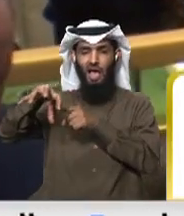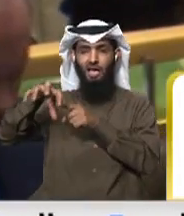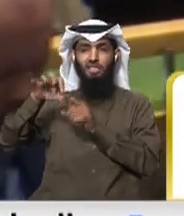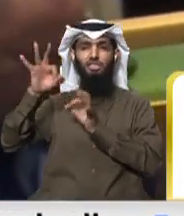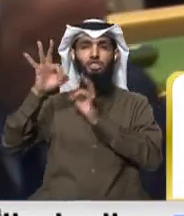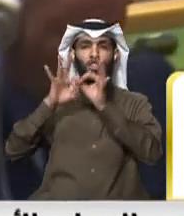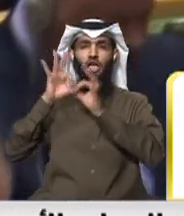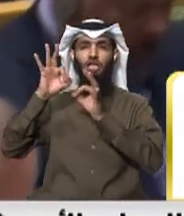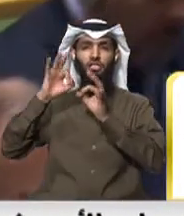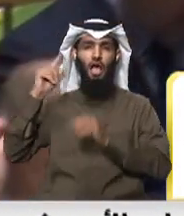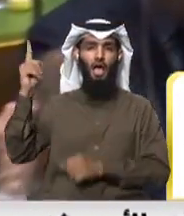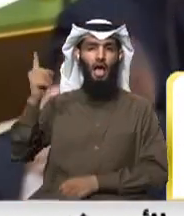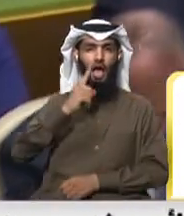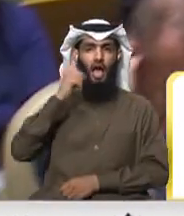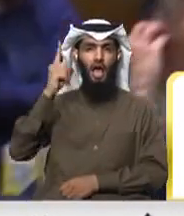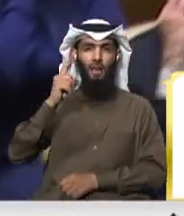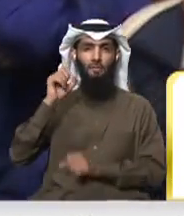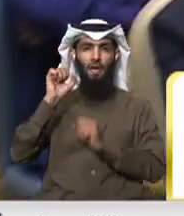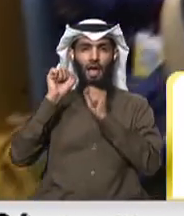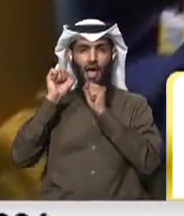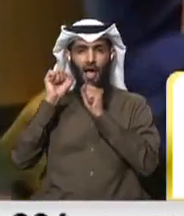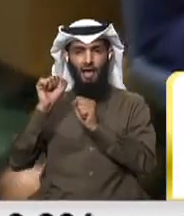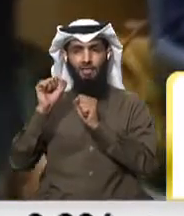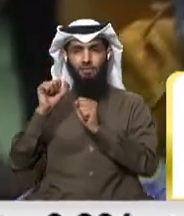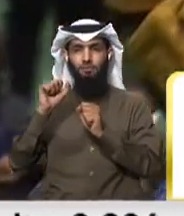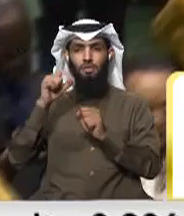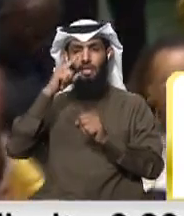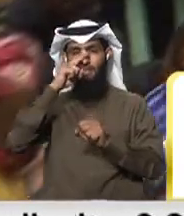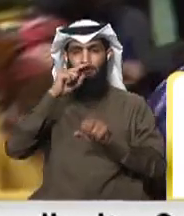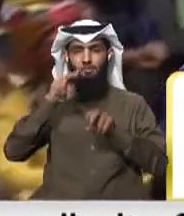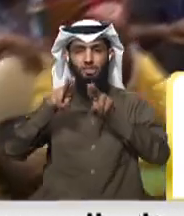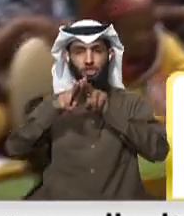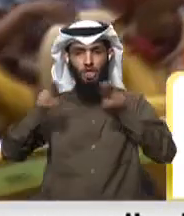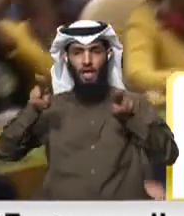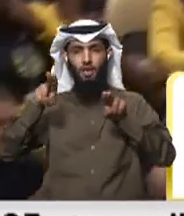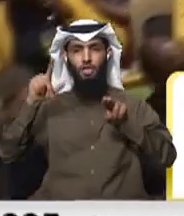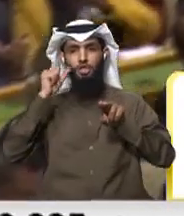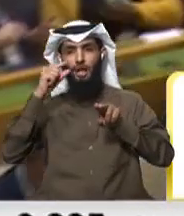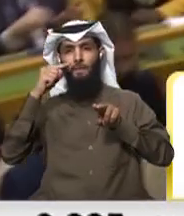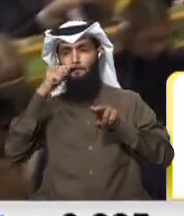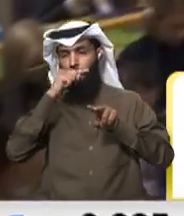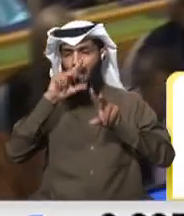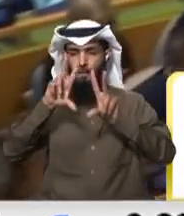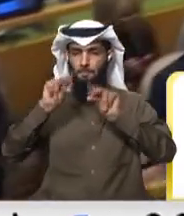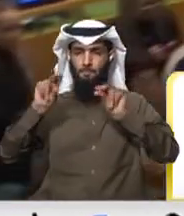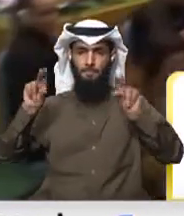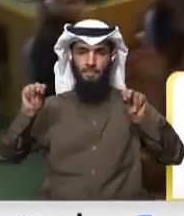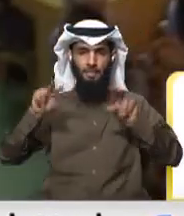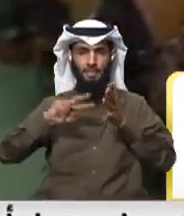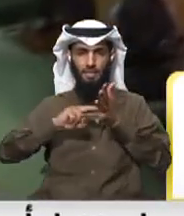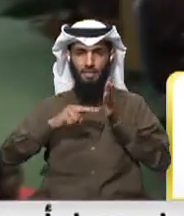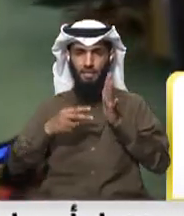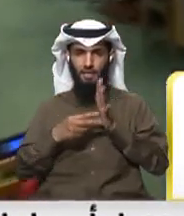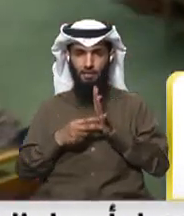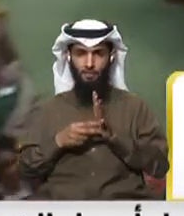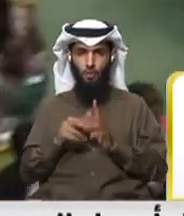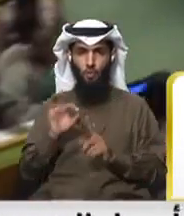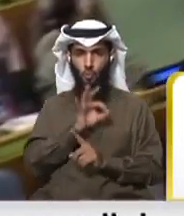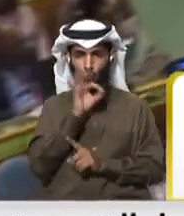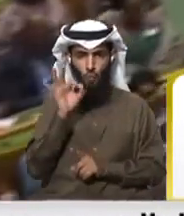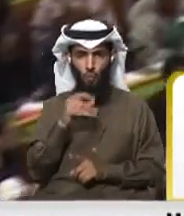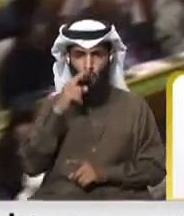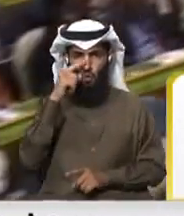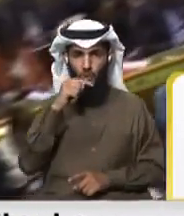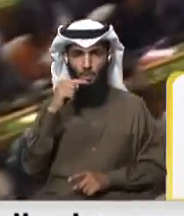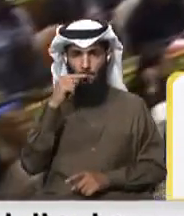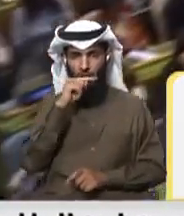العالمية وبشكل حصري لتعزيز المساواة بين الجنسين وإعداد التوصيات بشأن تعزيز حقوق